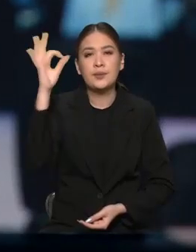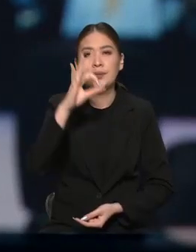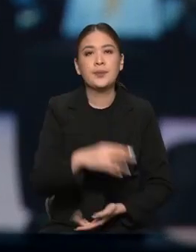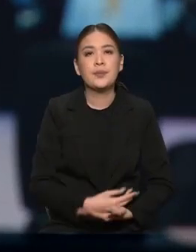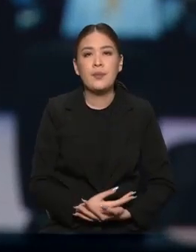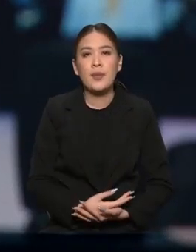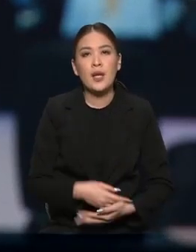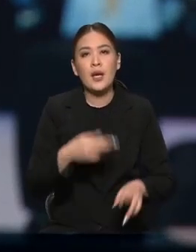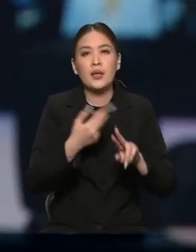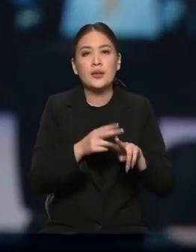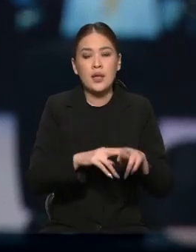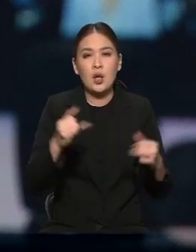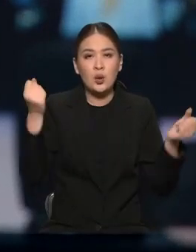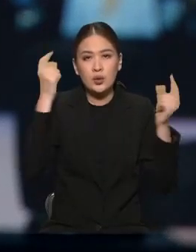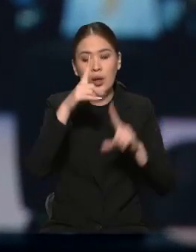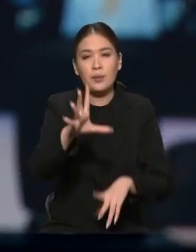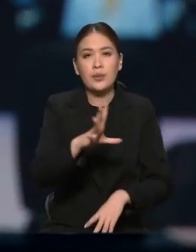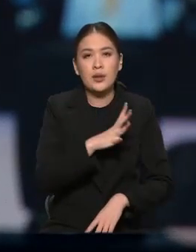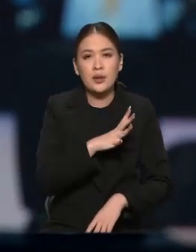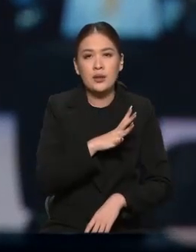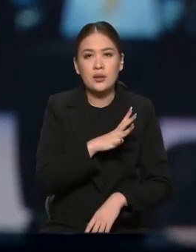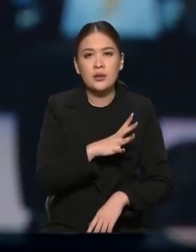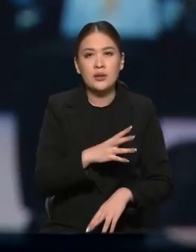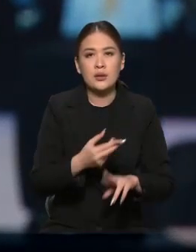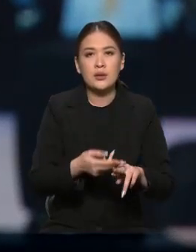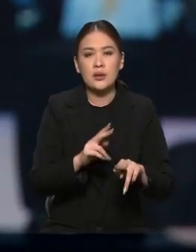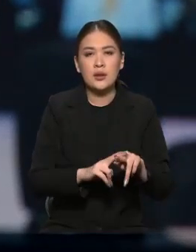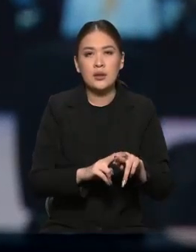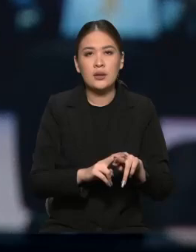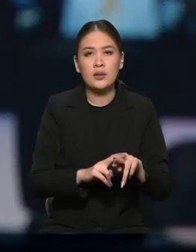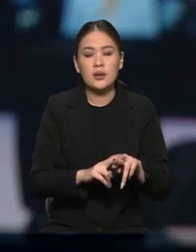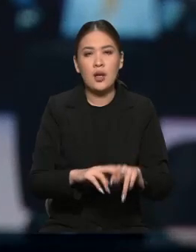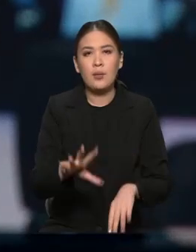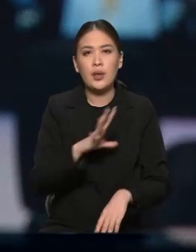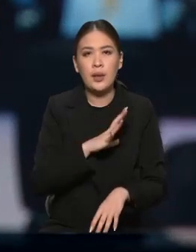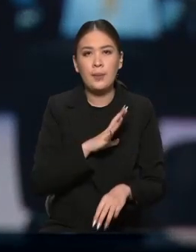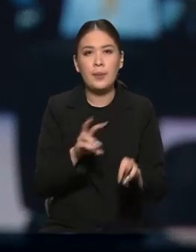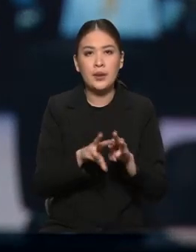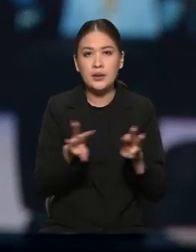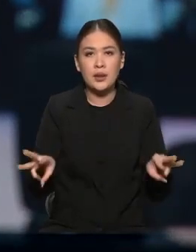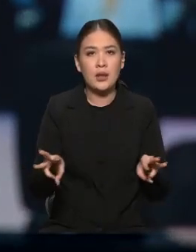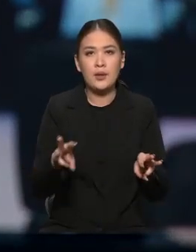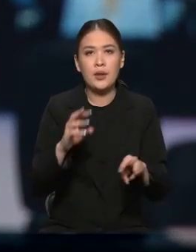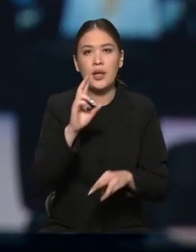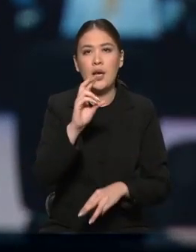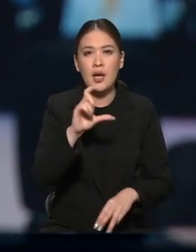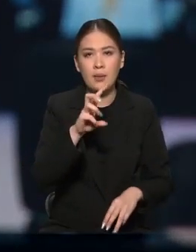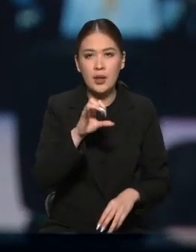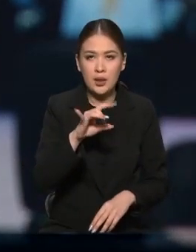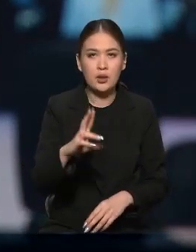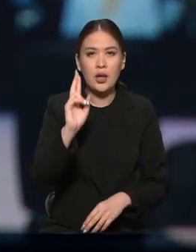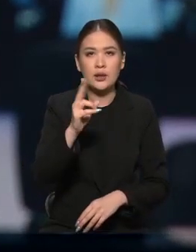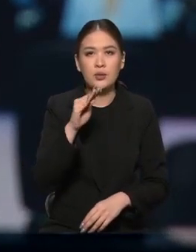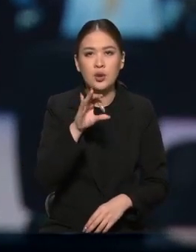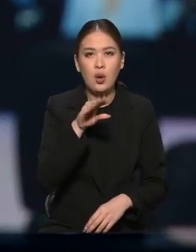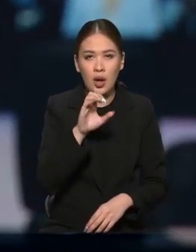И как только что стало известно президент Казахстана провёл встречу с министром иностранных дел Великобритании Дэвидом кэмероном косм жумар